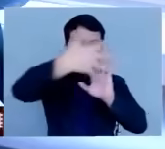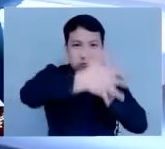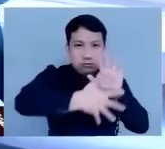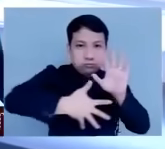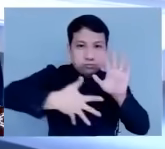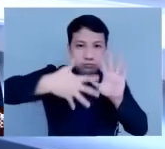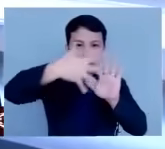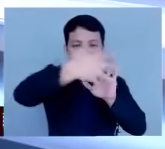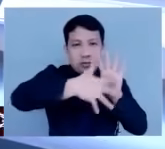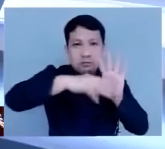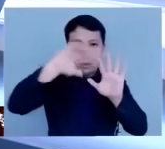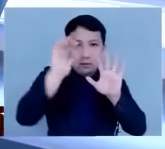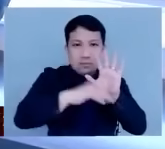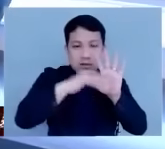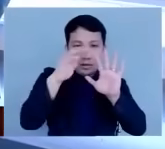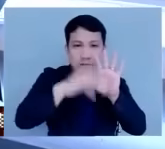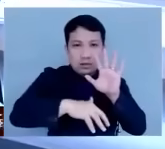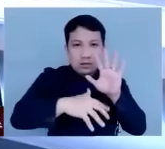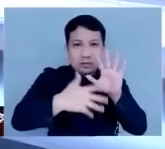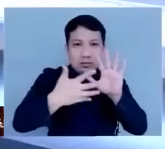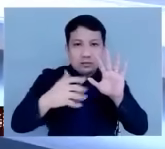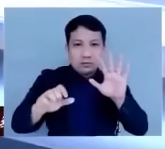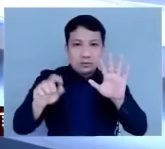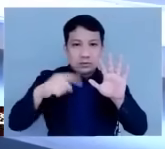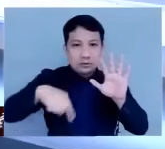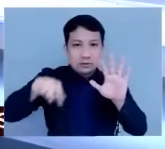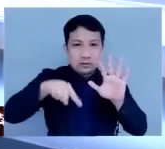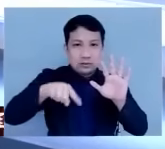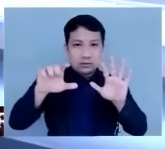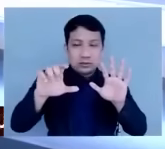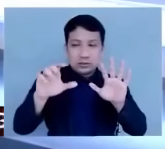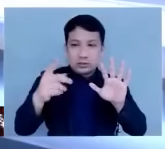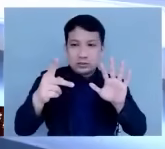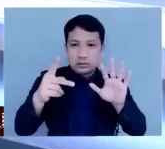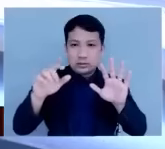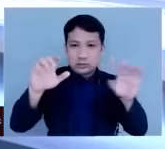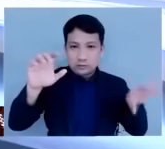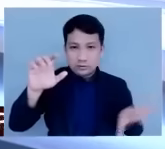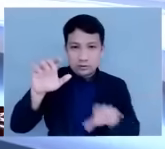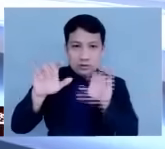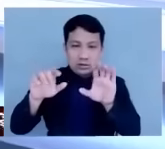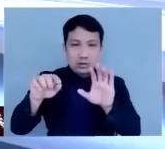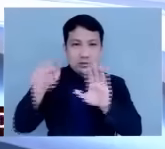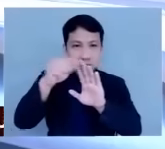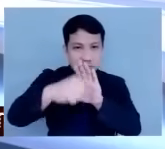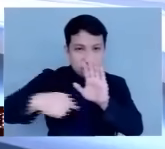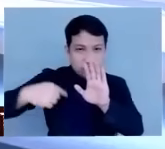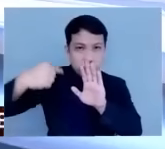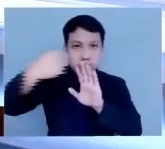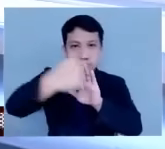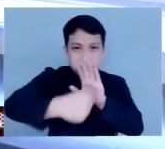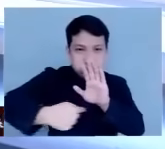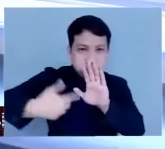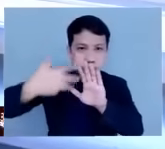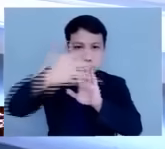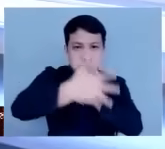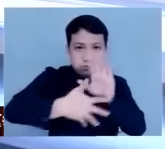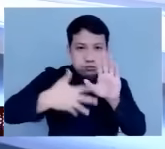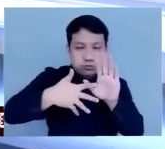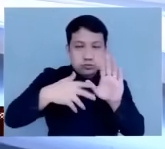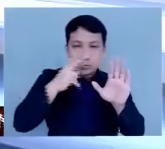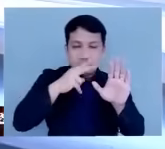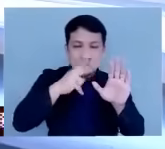ulan siyempre na hatak-hatak ng Bagyong Christine, spinning counterclockwise. So yan po, Luzon, Visayas